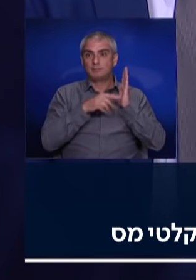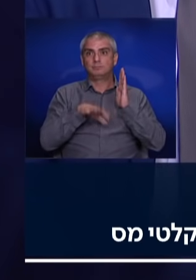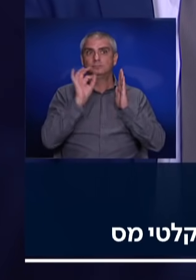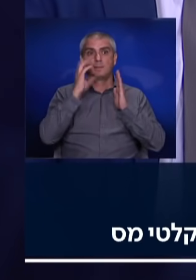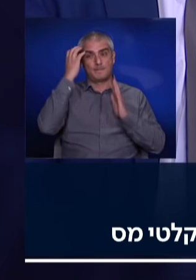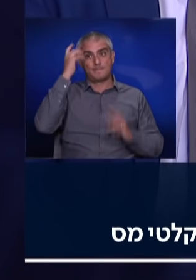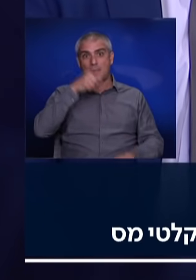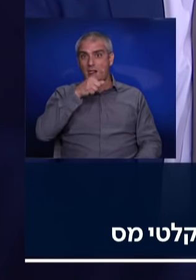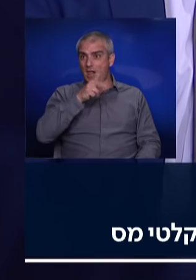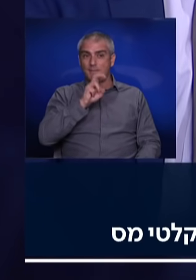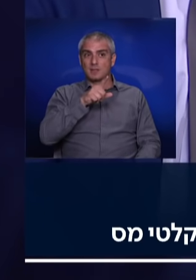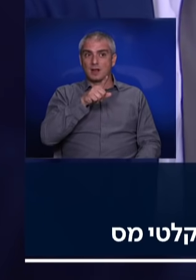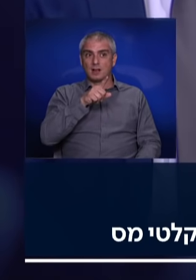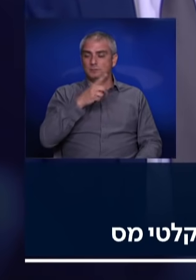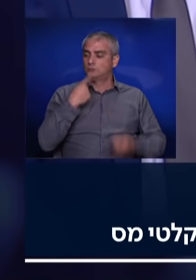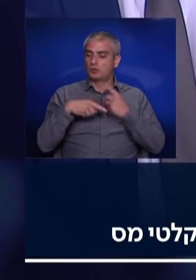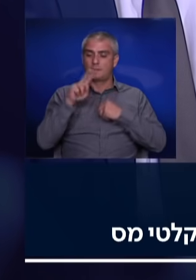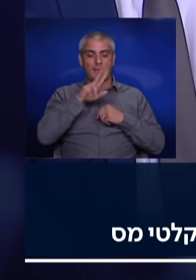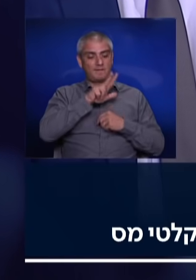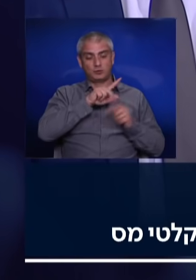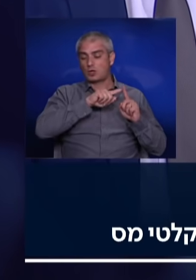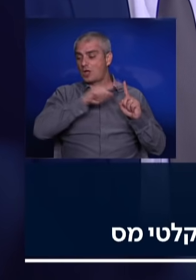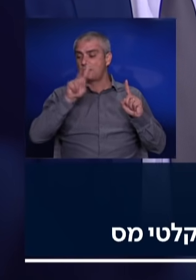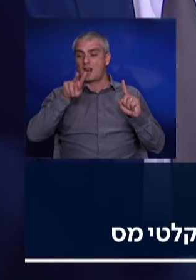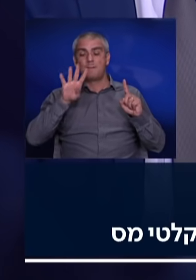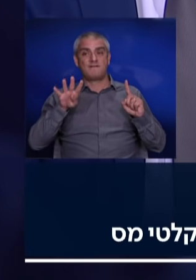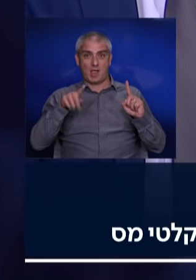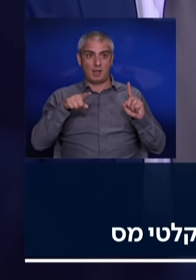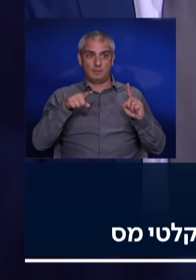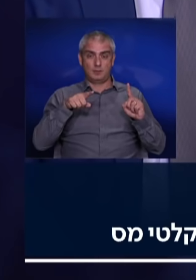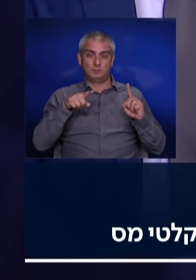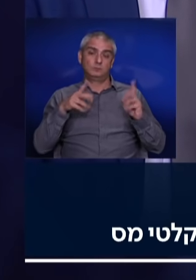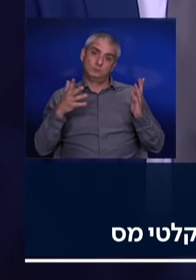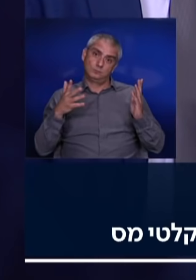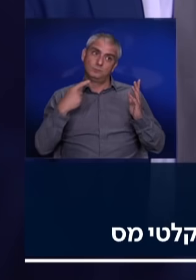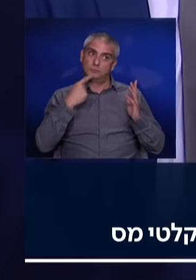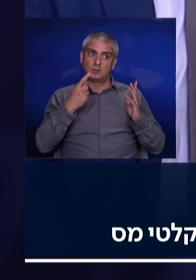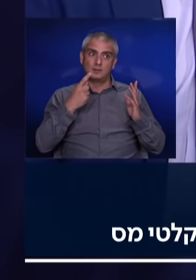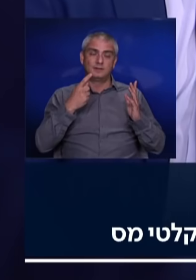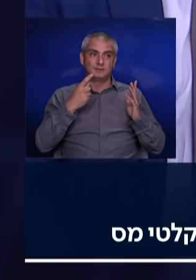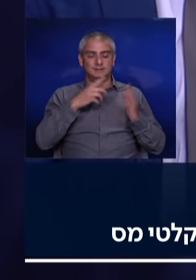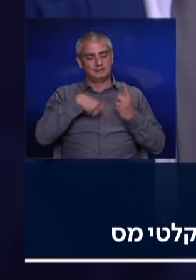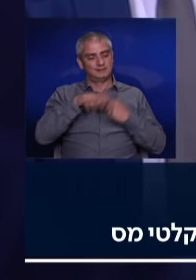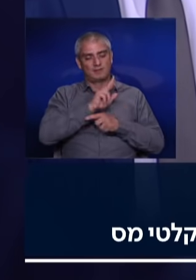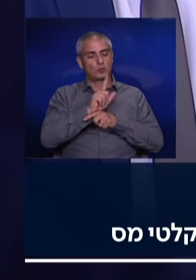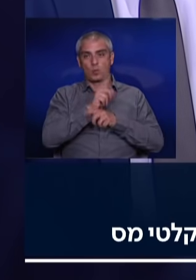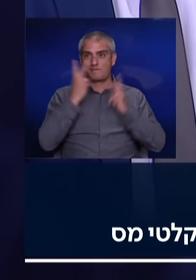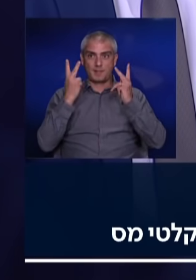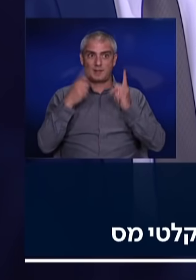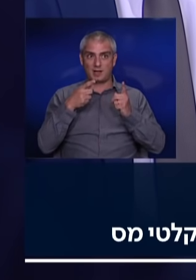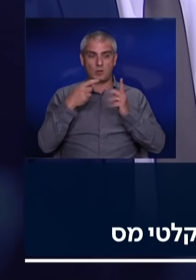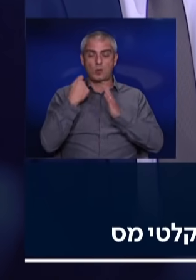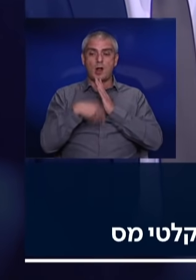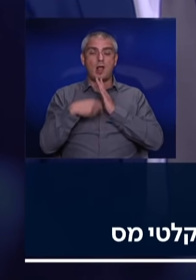המלך עבדאללה בשנים 2003-2004, או בוא נגיד, סביב השנים האלה בעיקר,